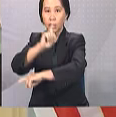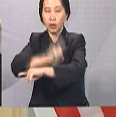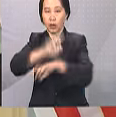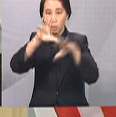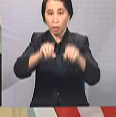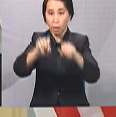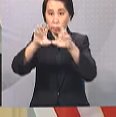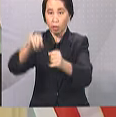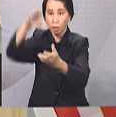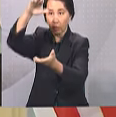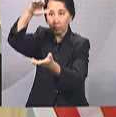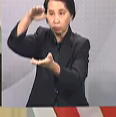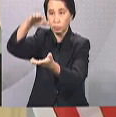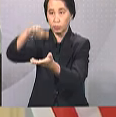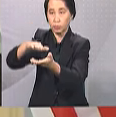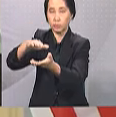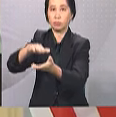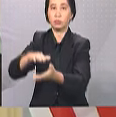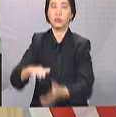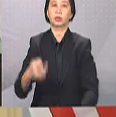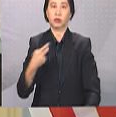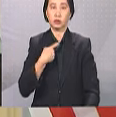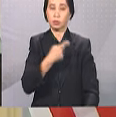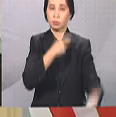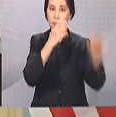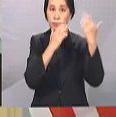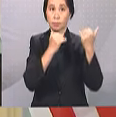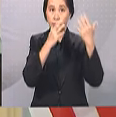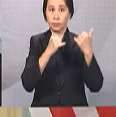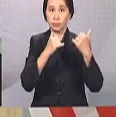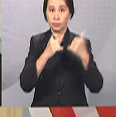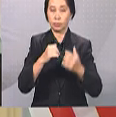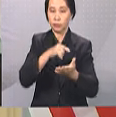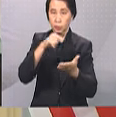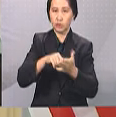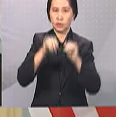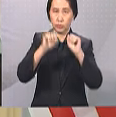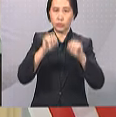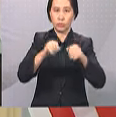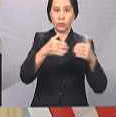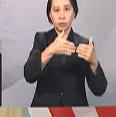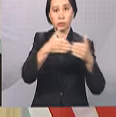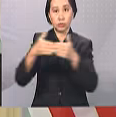menurun dan kita amat berharap supaya tren ini berterusan.